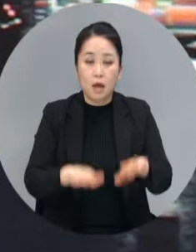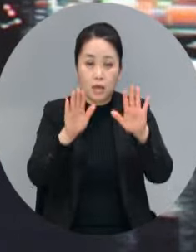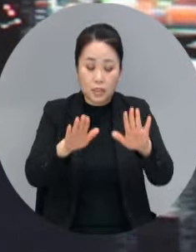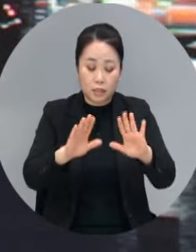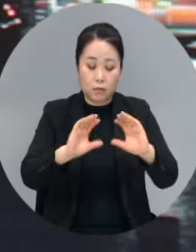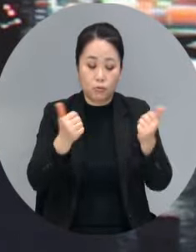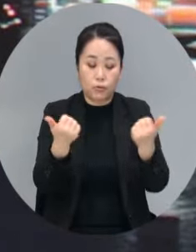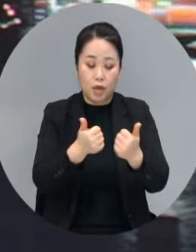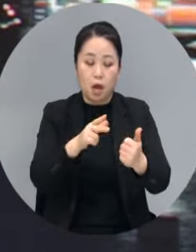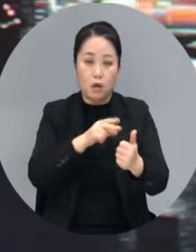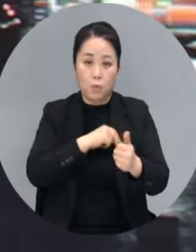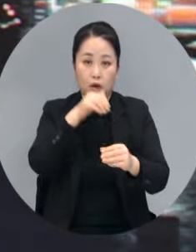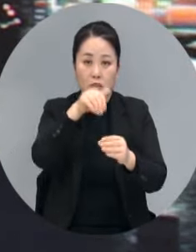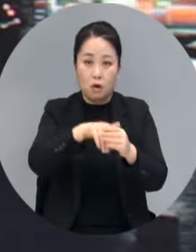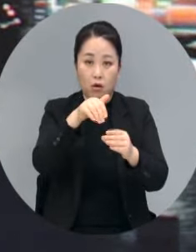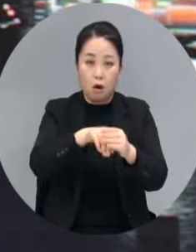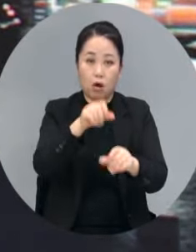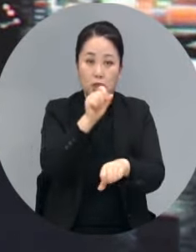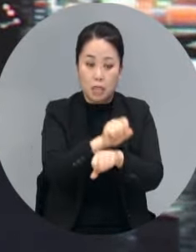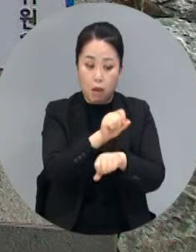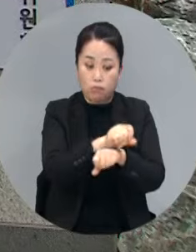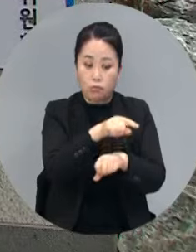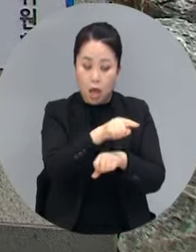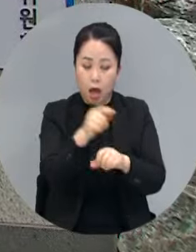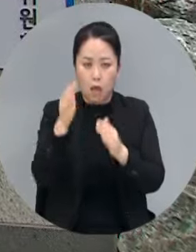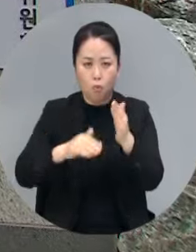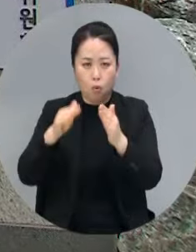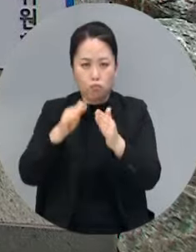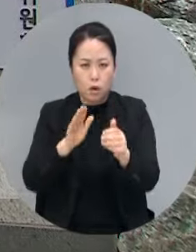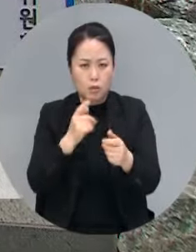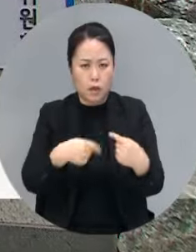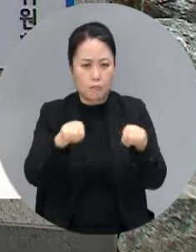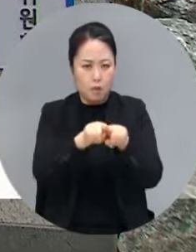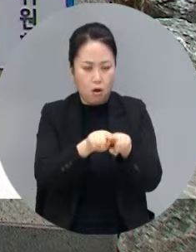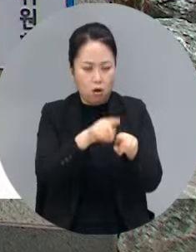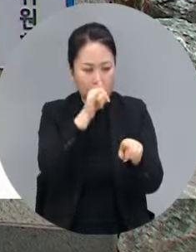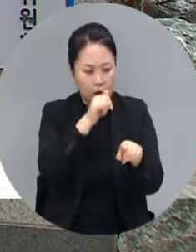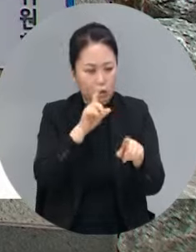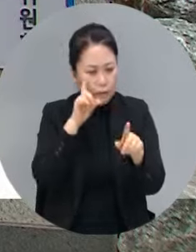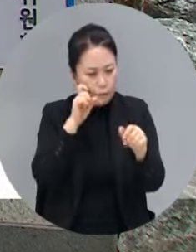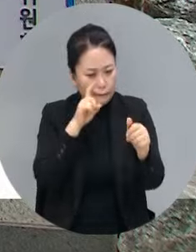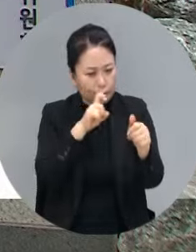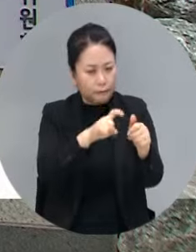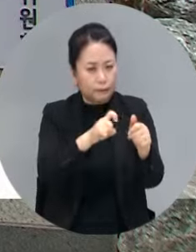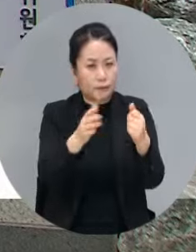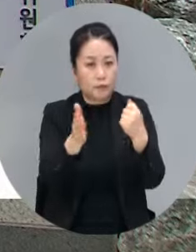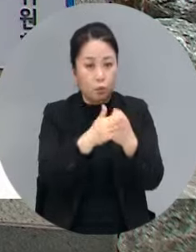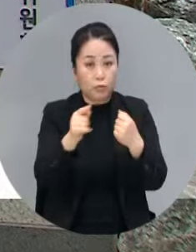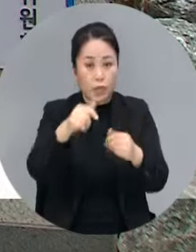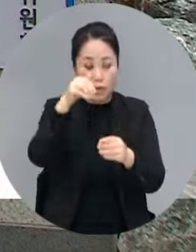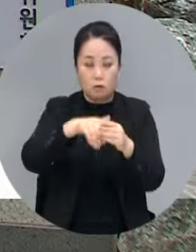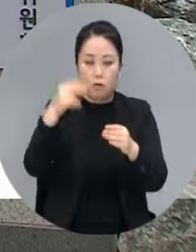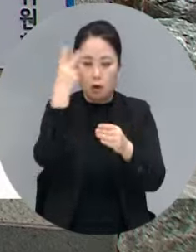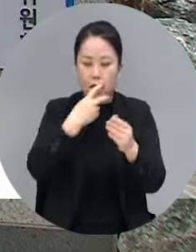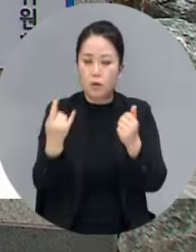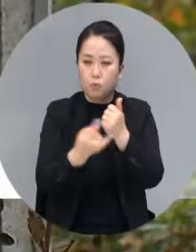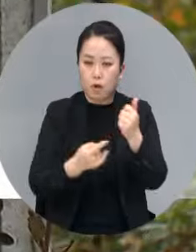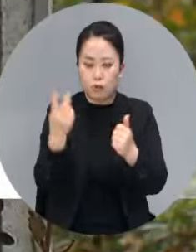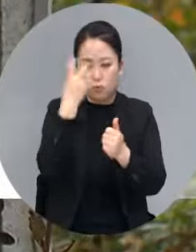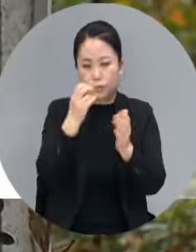현재 국회의원 선거 사무에 공무원이 동원됐다는 의혹이 나와 선거관리위원회가 조사에